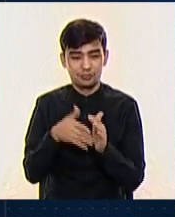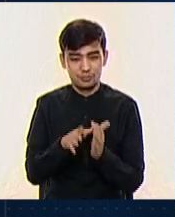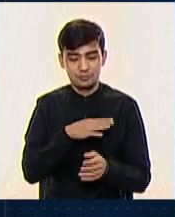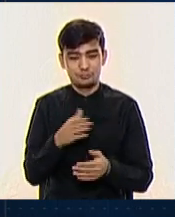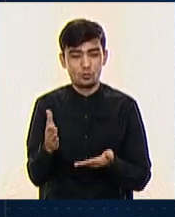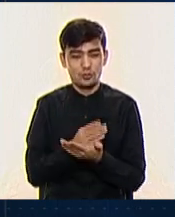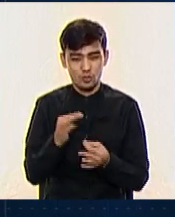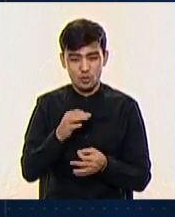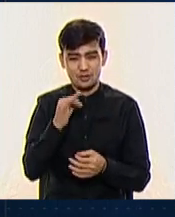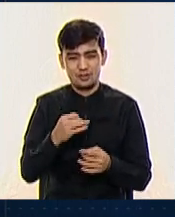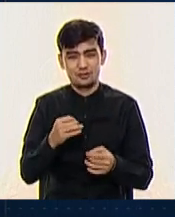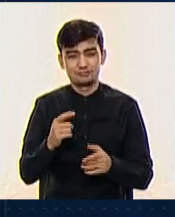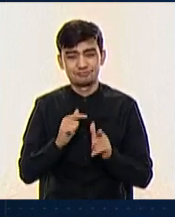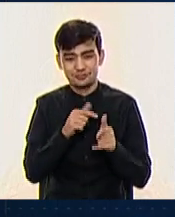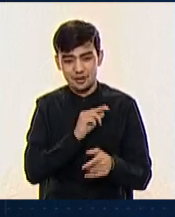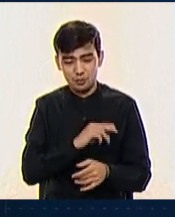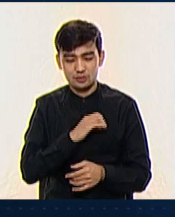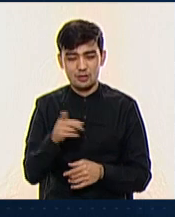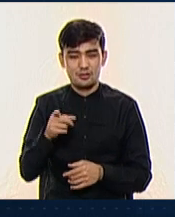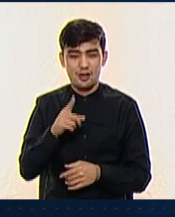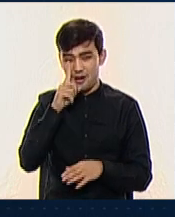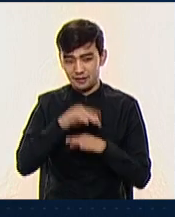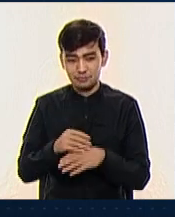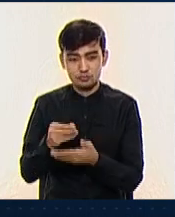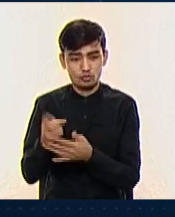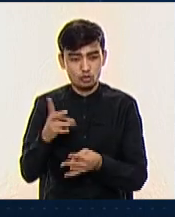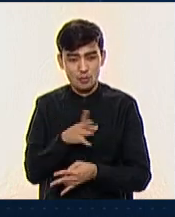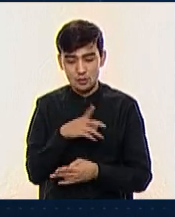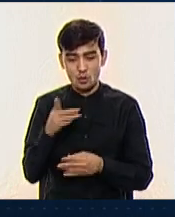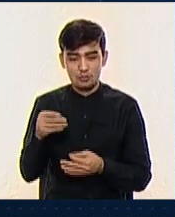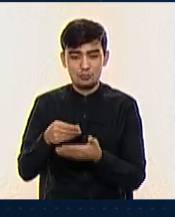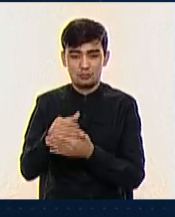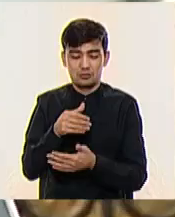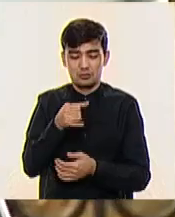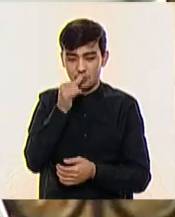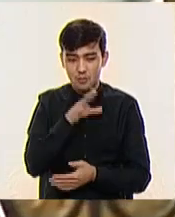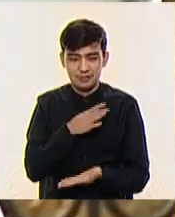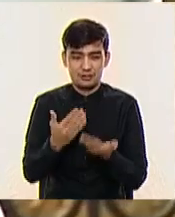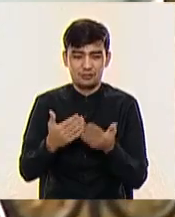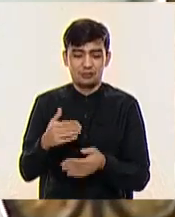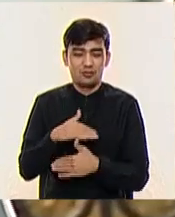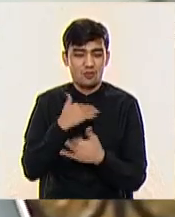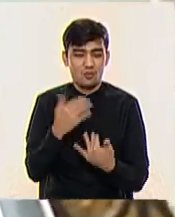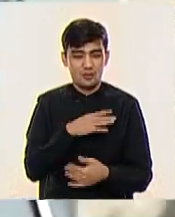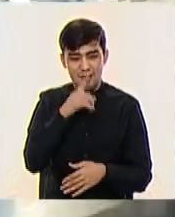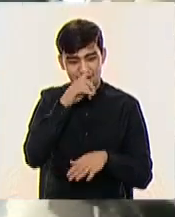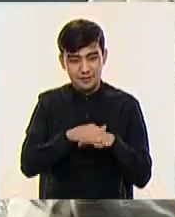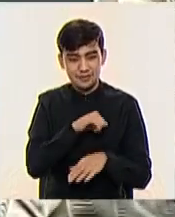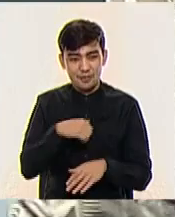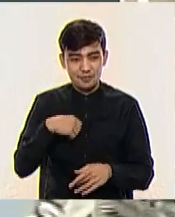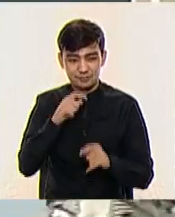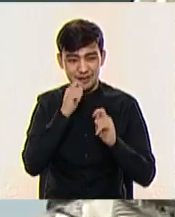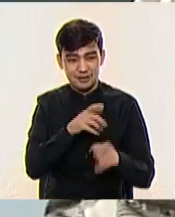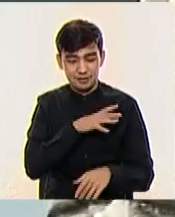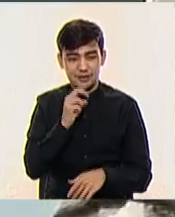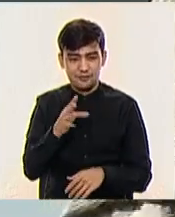сносу, по благоустройству. Выплатить они не смогли или не захотели. Экс-әкімнің өзі сыйға тартқан пәтер үшін